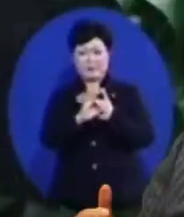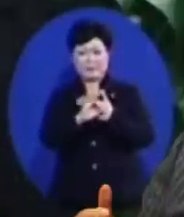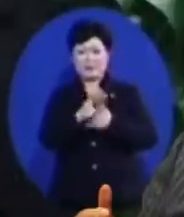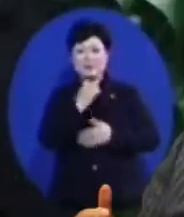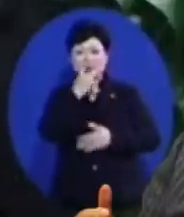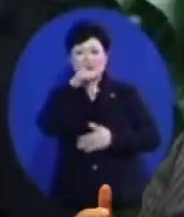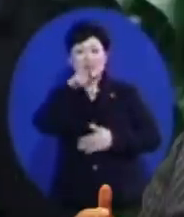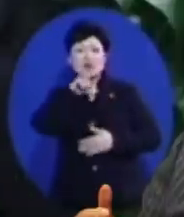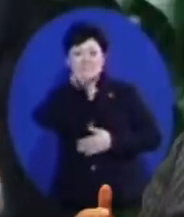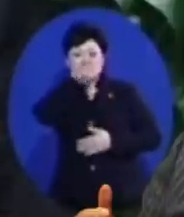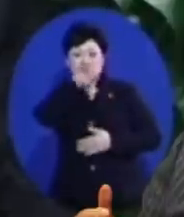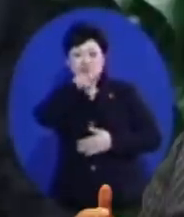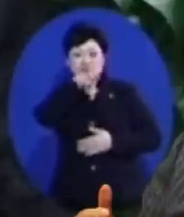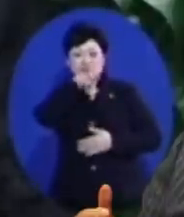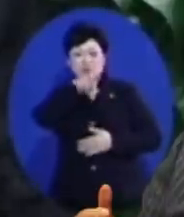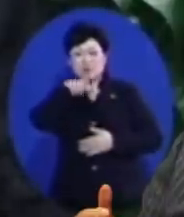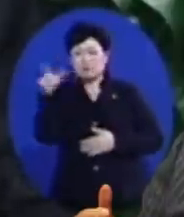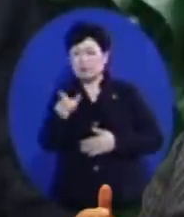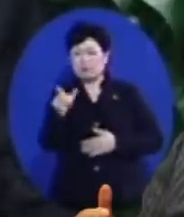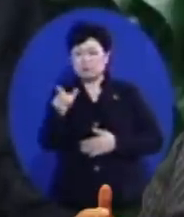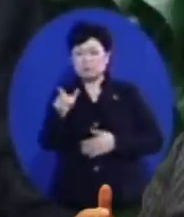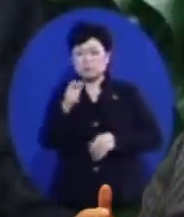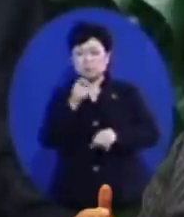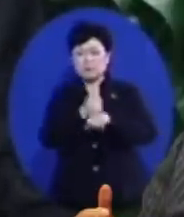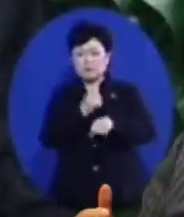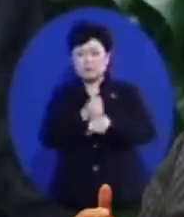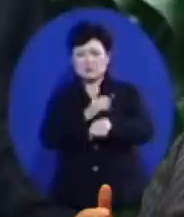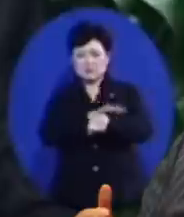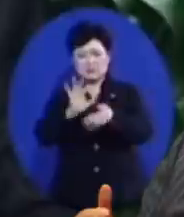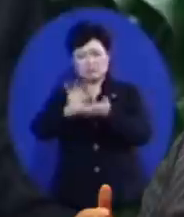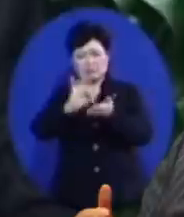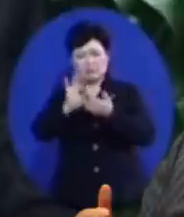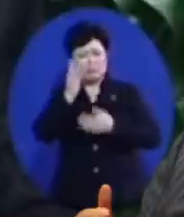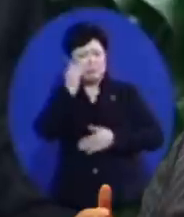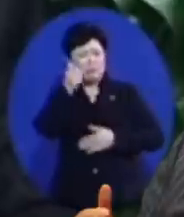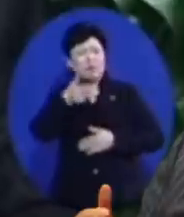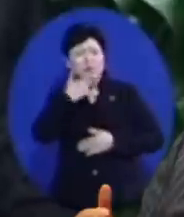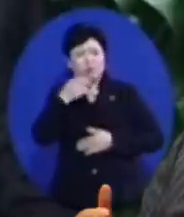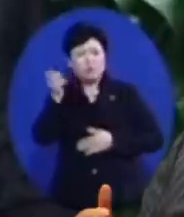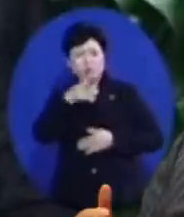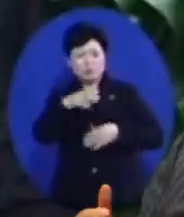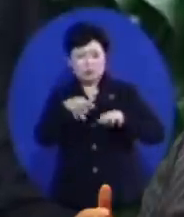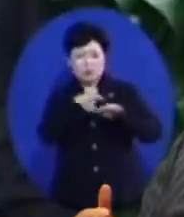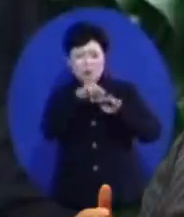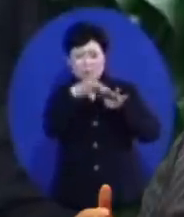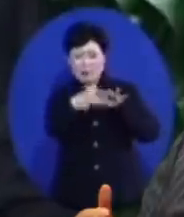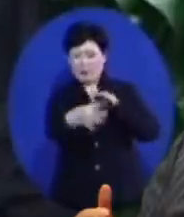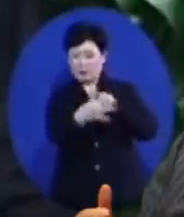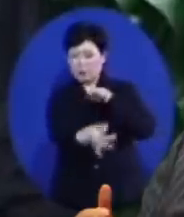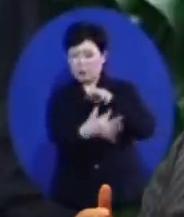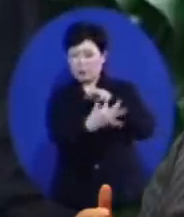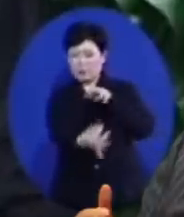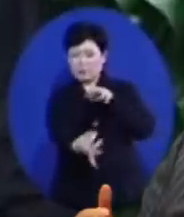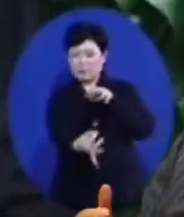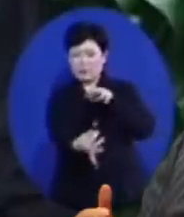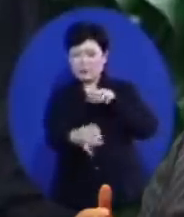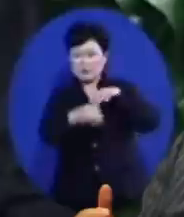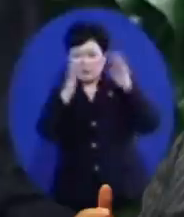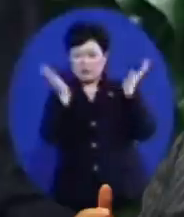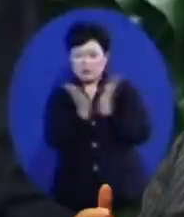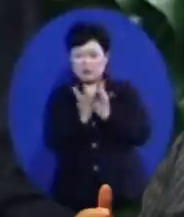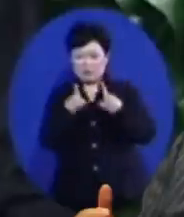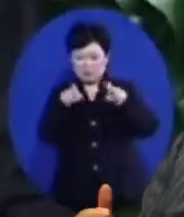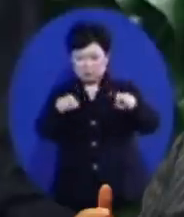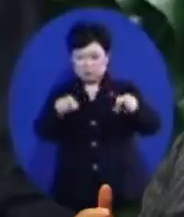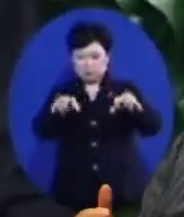입뿌리가 굳어져 가지고서 입을 잘 놀릴 수가 없어요. 그리고 발톱이 다 너무 석고화되어